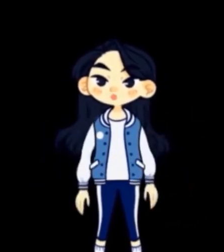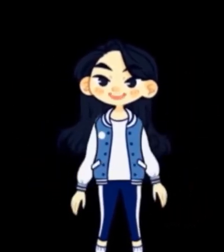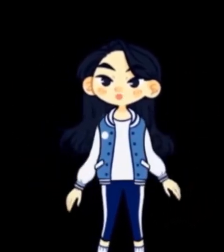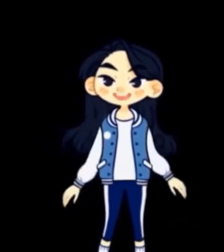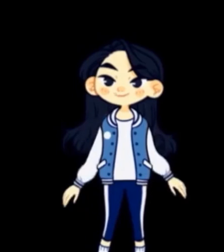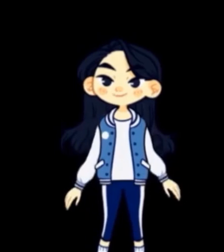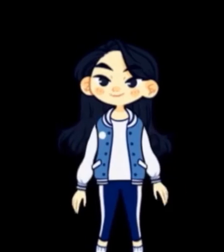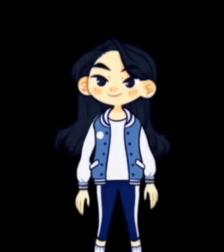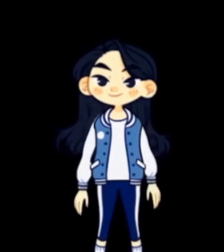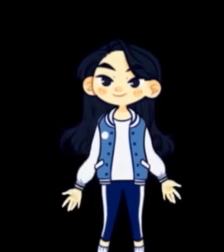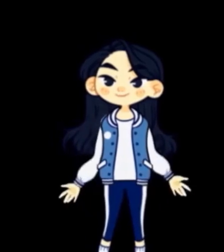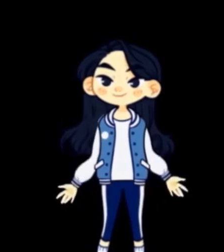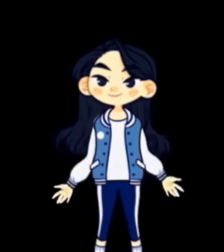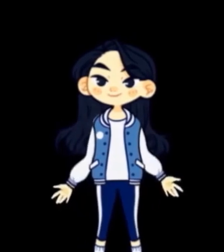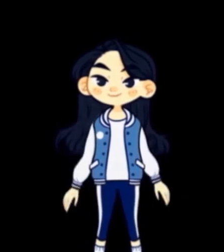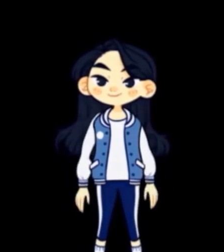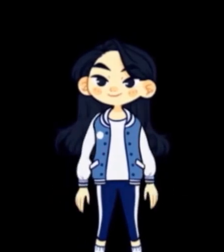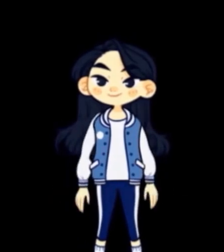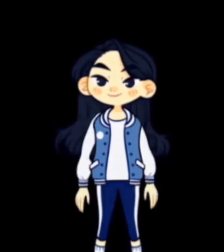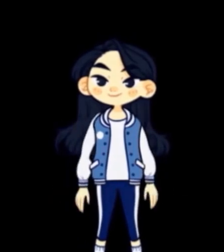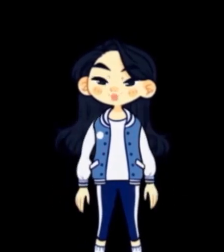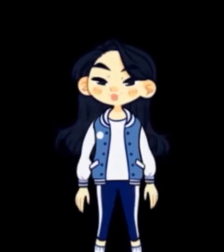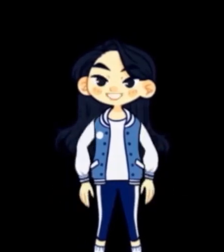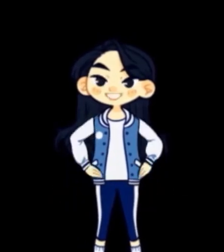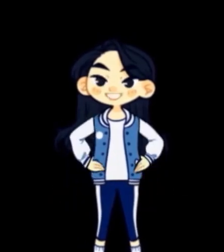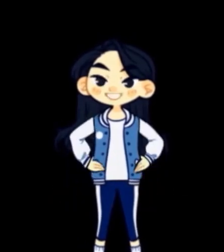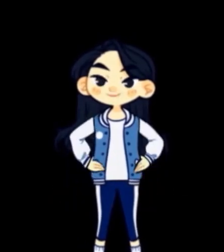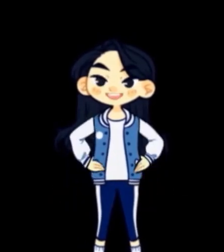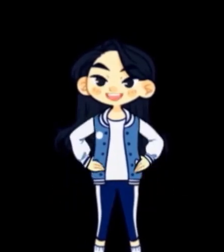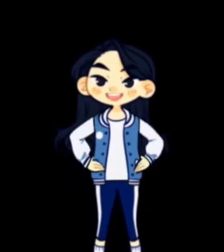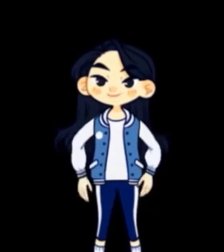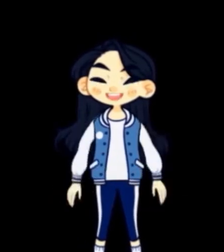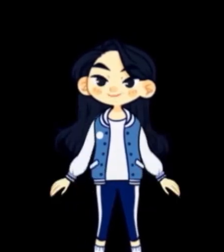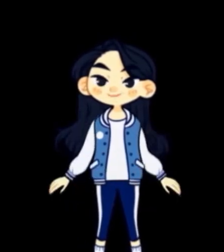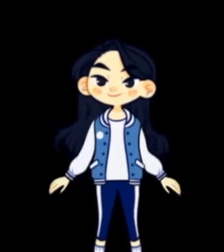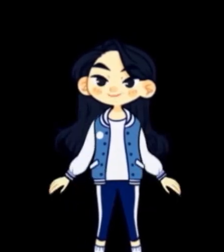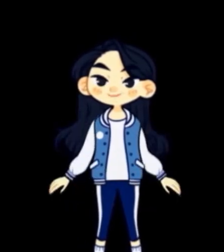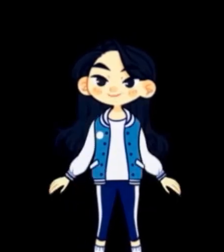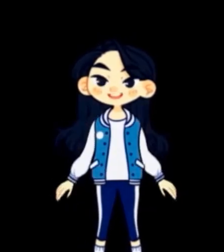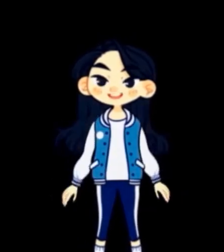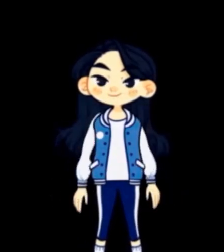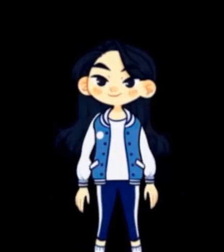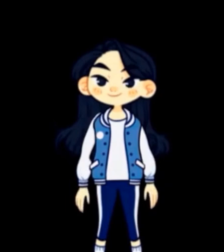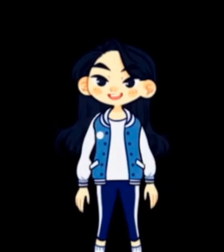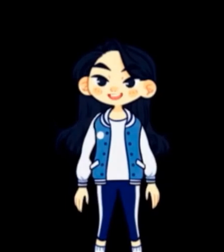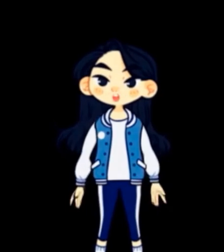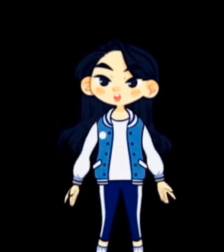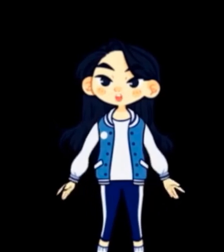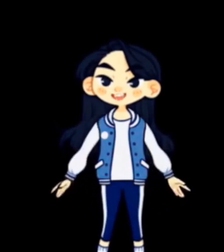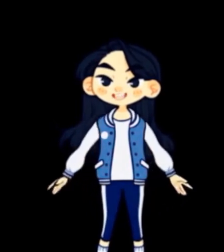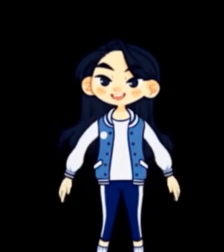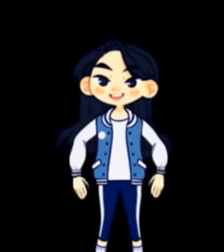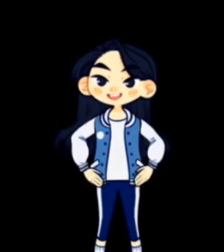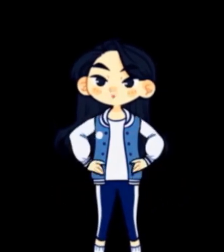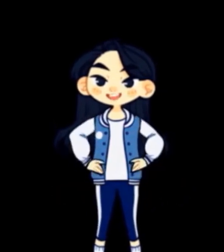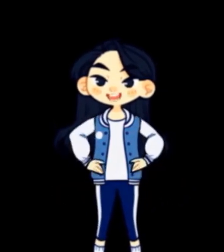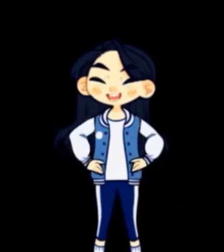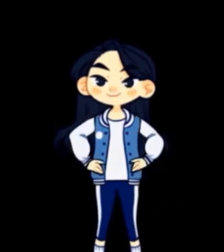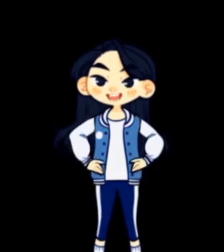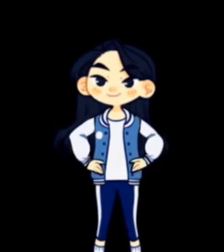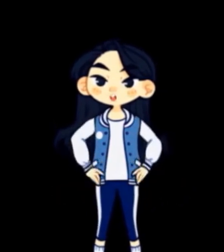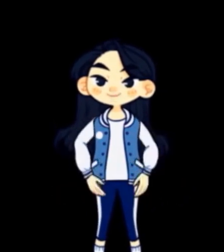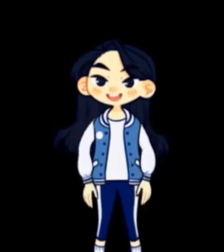em trobo allà on vaig. O sigui, que ja sabeu, entre totes hem de